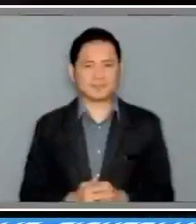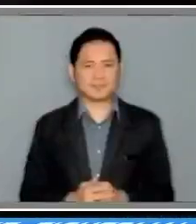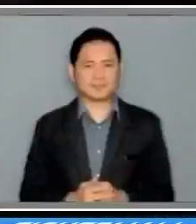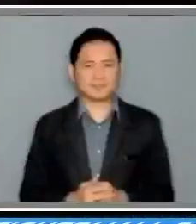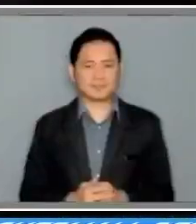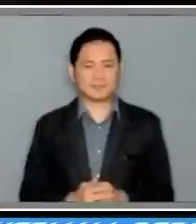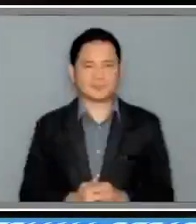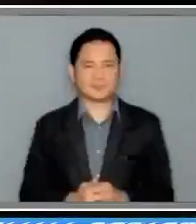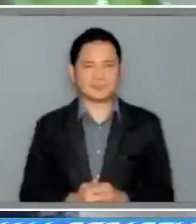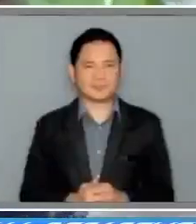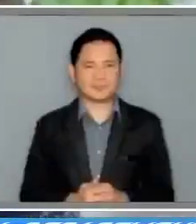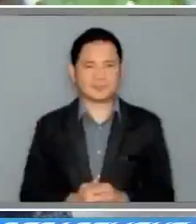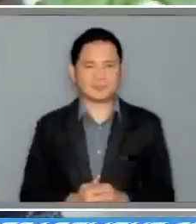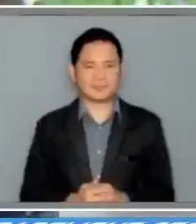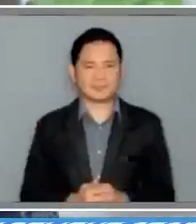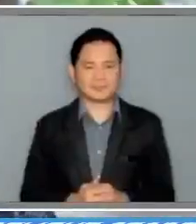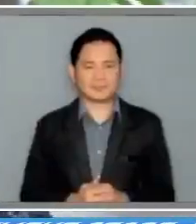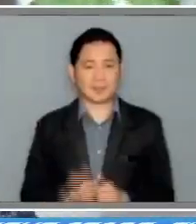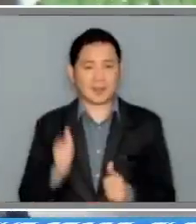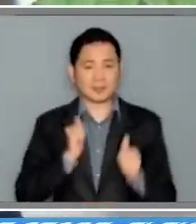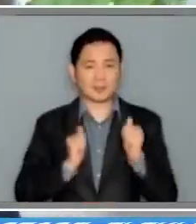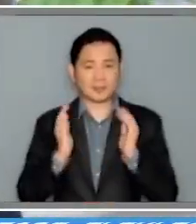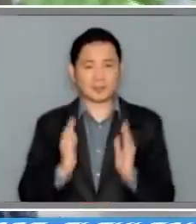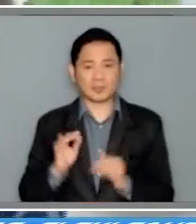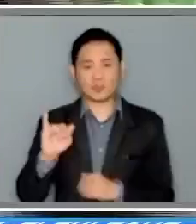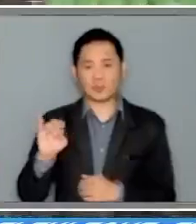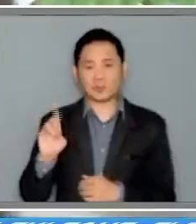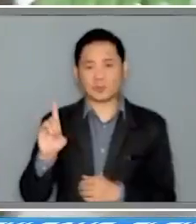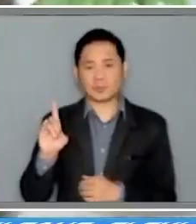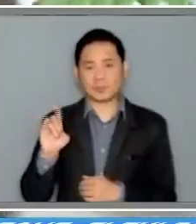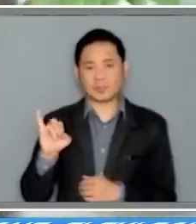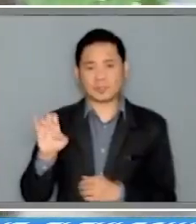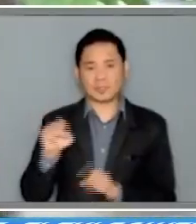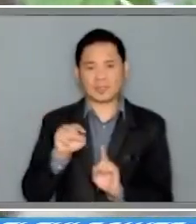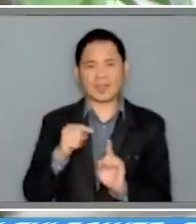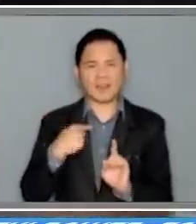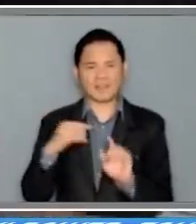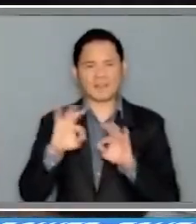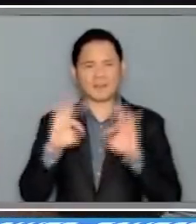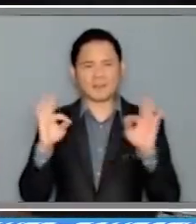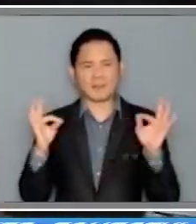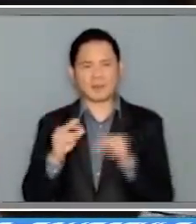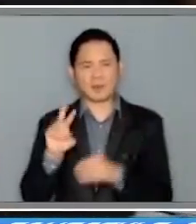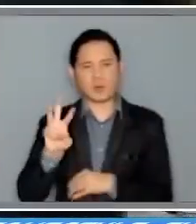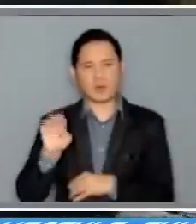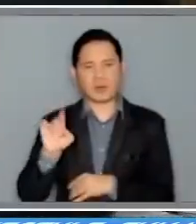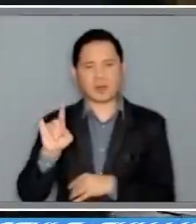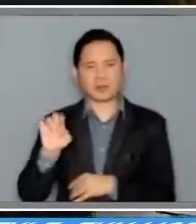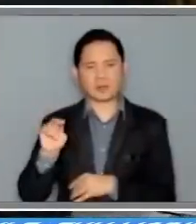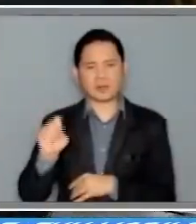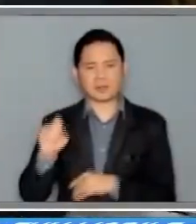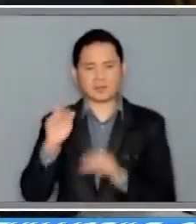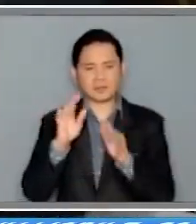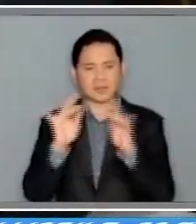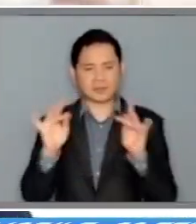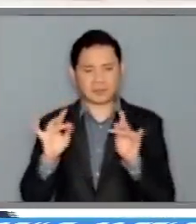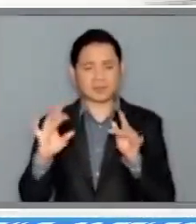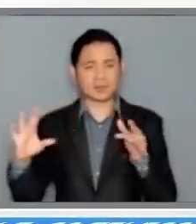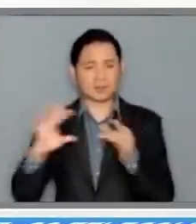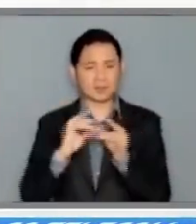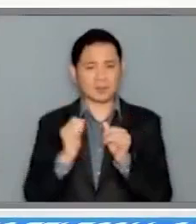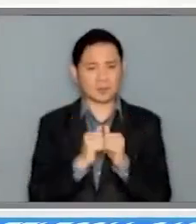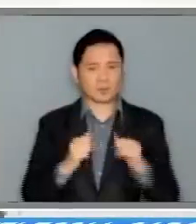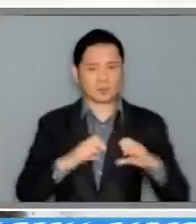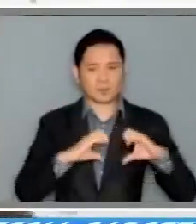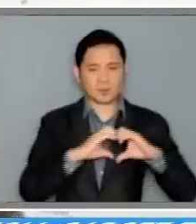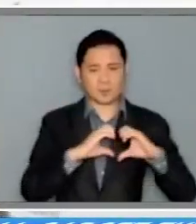Pinangunahan Sparkle Artist Shuvee Entrata ang Family Wellness Festival ng isang brand event in partnership with Kapuso at Kasambuhay